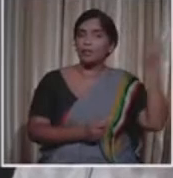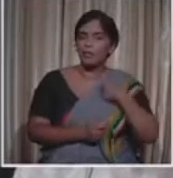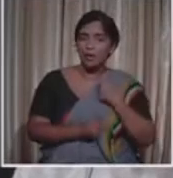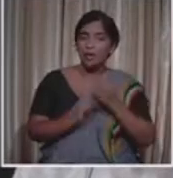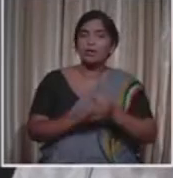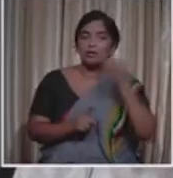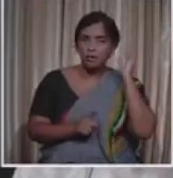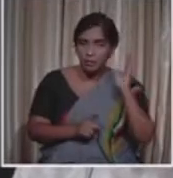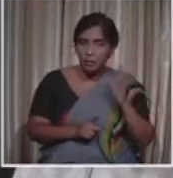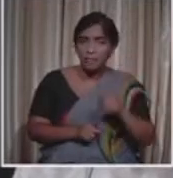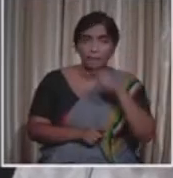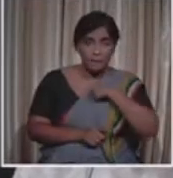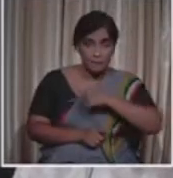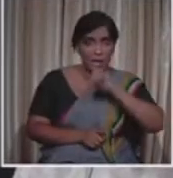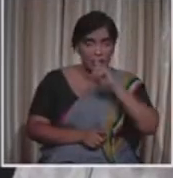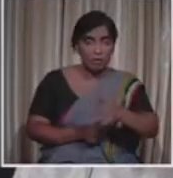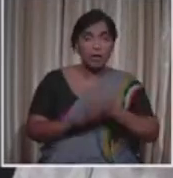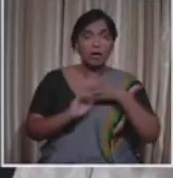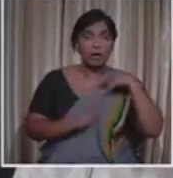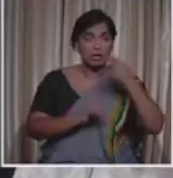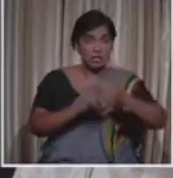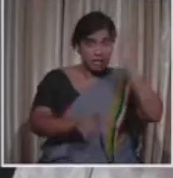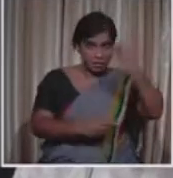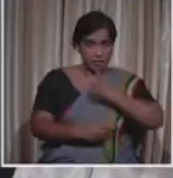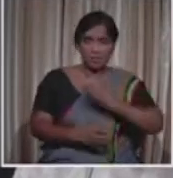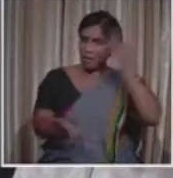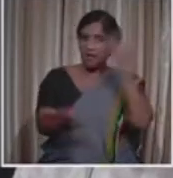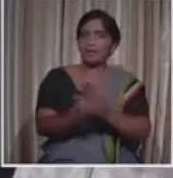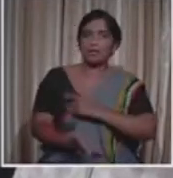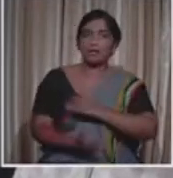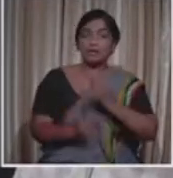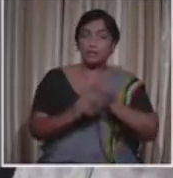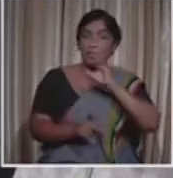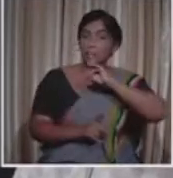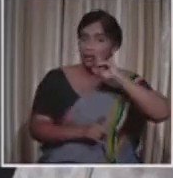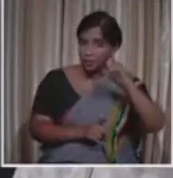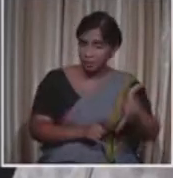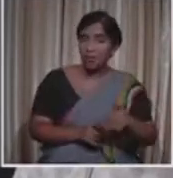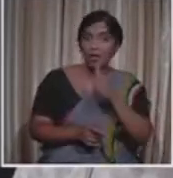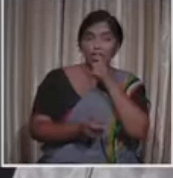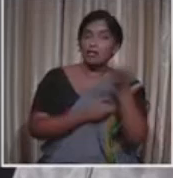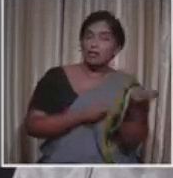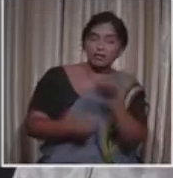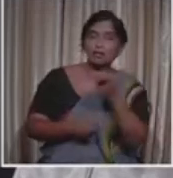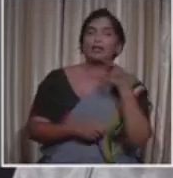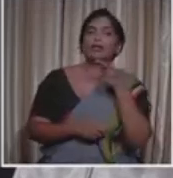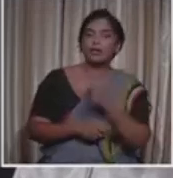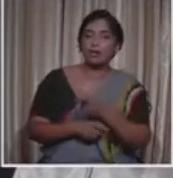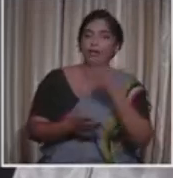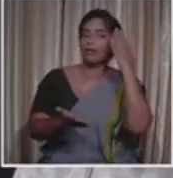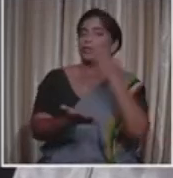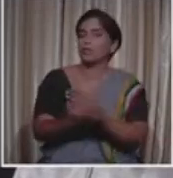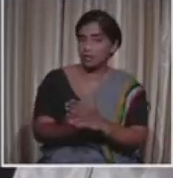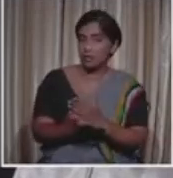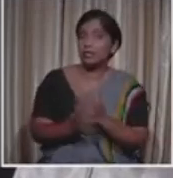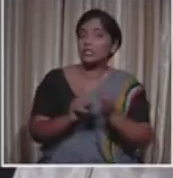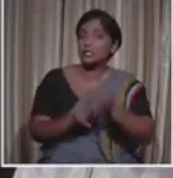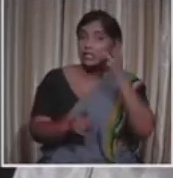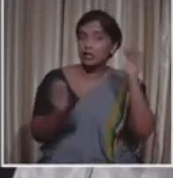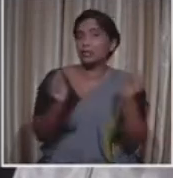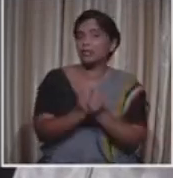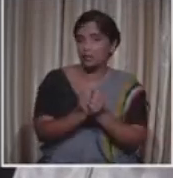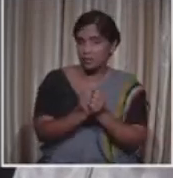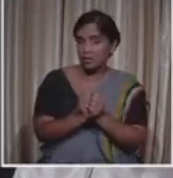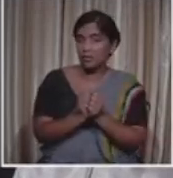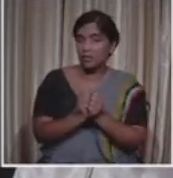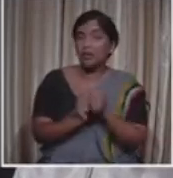ජනාධිපතිතුමා කිව්වා තමුසෙට මම කිව්ව රටේ ජනාධිපති වහම නවත්වනවා කියලා ජනාධිපතිතුමා කිව්වට පස්සේ තමයි කඳුළු ගෑස් ගහලා මේ ගමන නතර කරන්න ජනාධිපතිතුමා කටයුතු කරාට ඒ